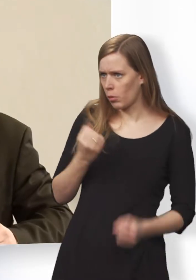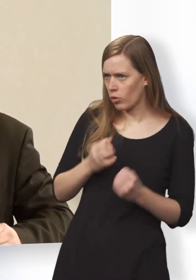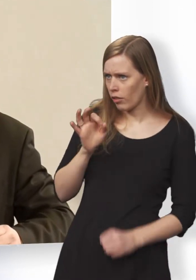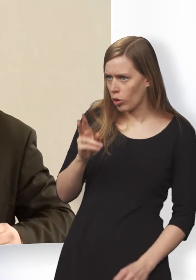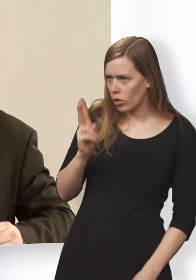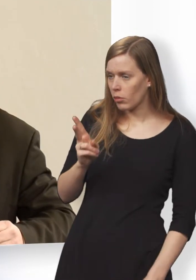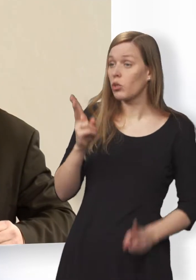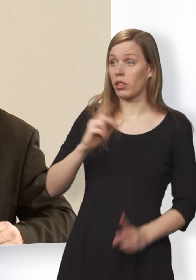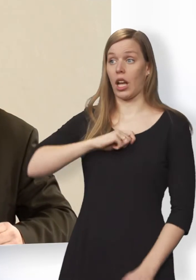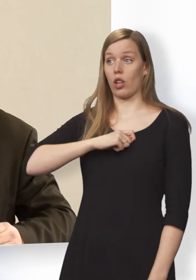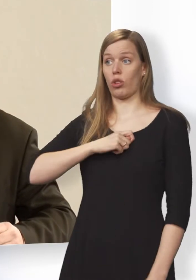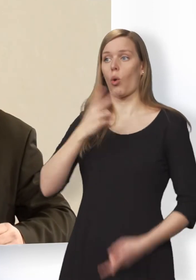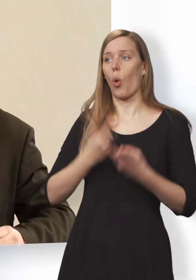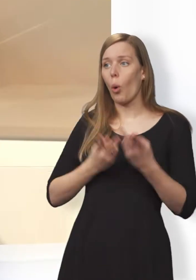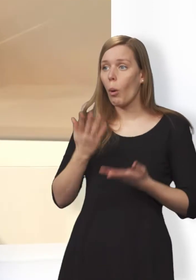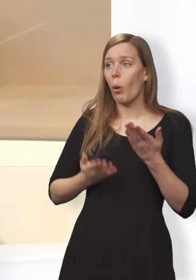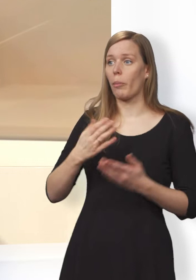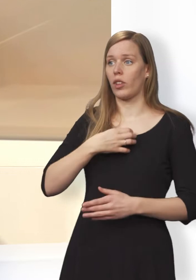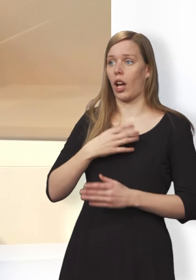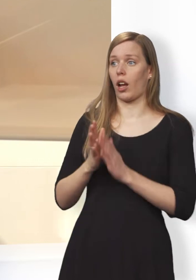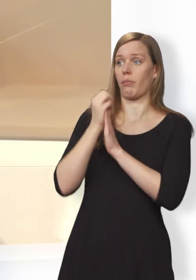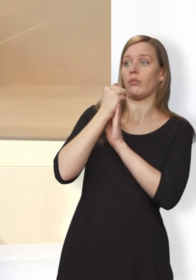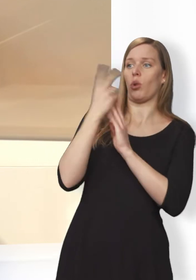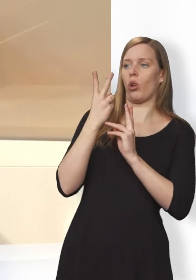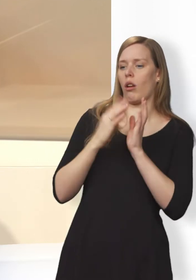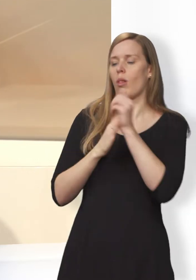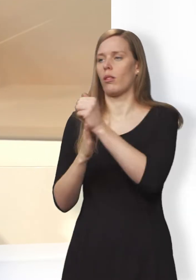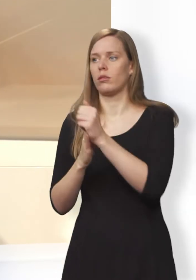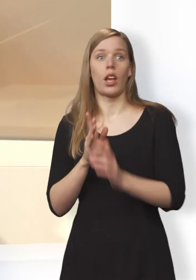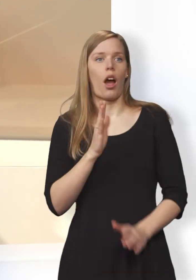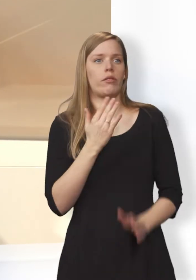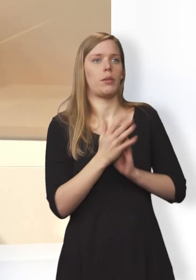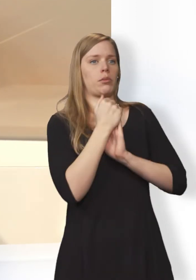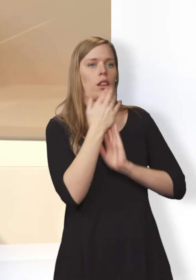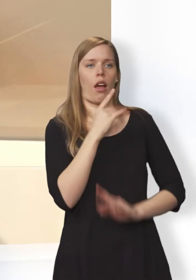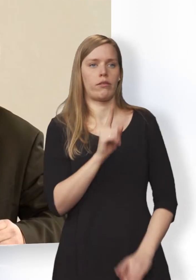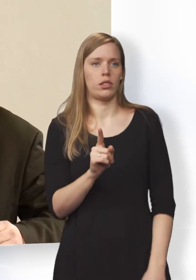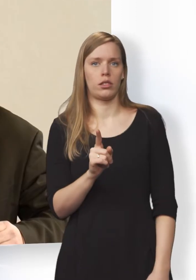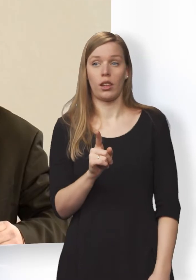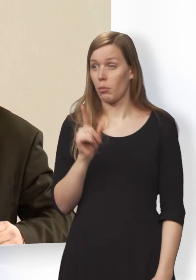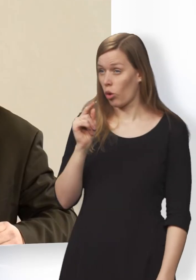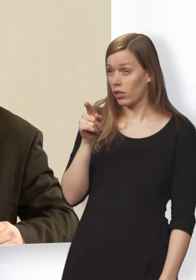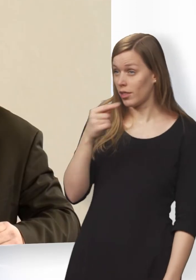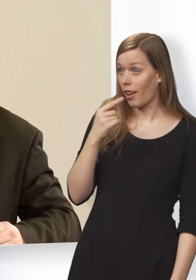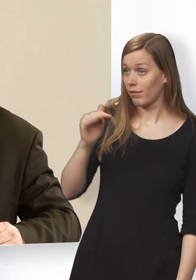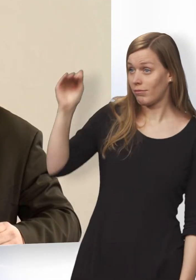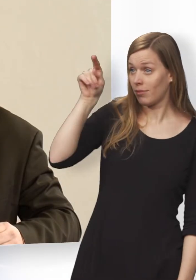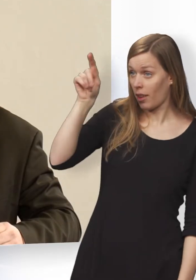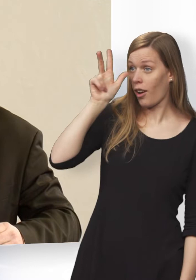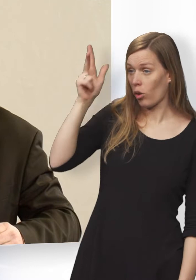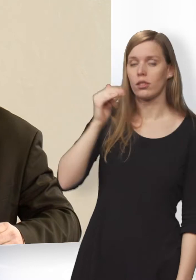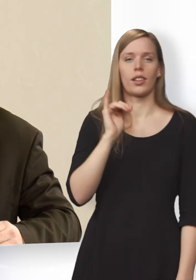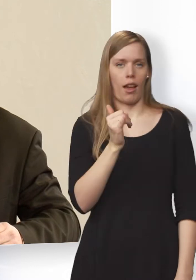einstellung und die krankheit mit hinter stunden darf mich nicht aber sie sagen dass gott überall